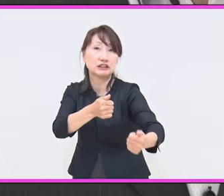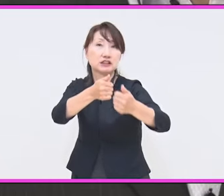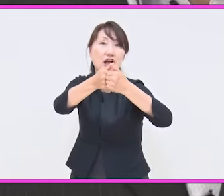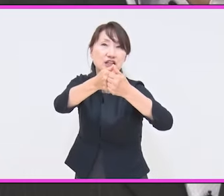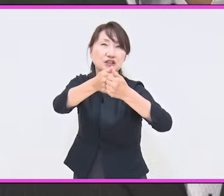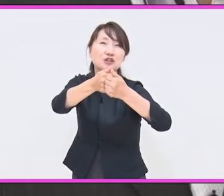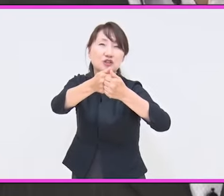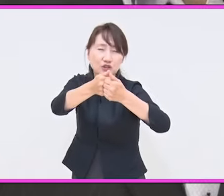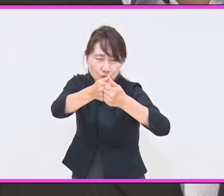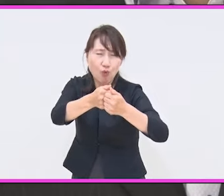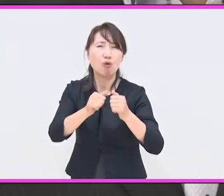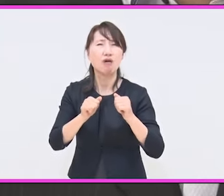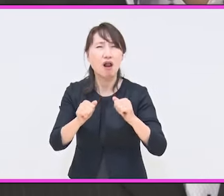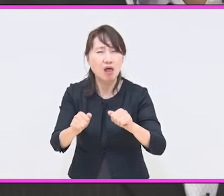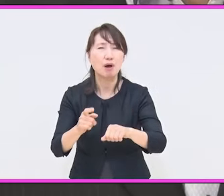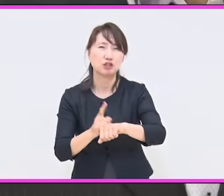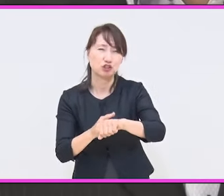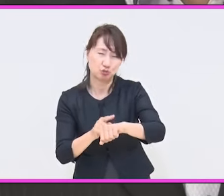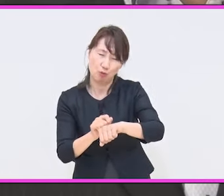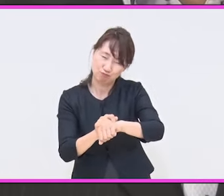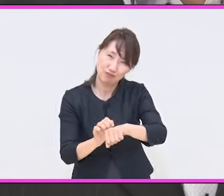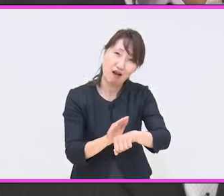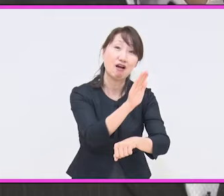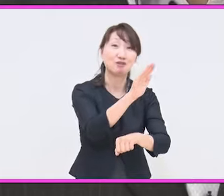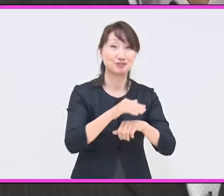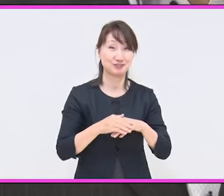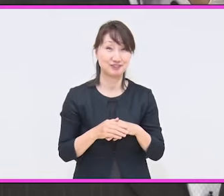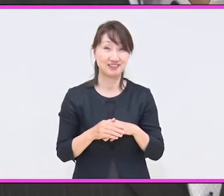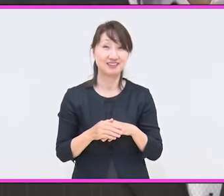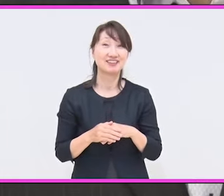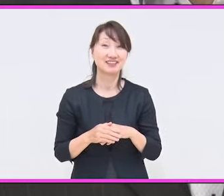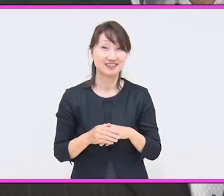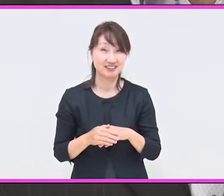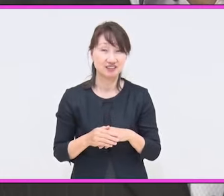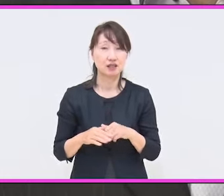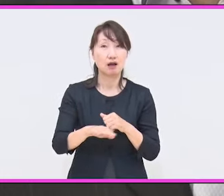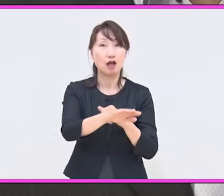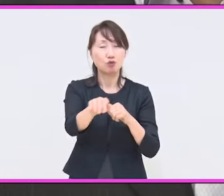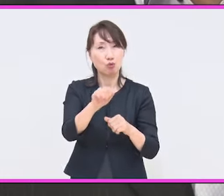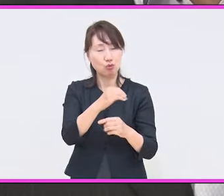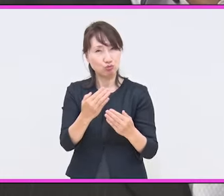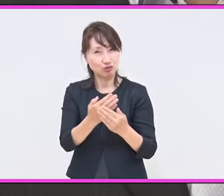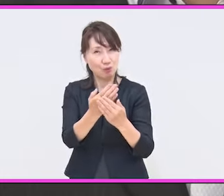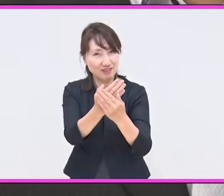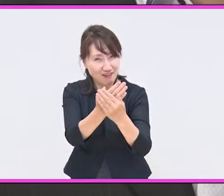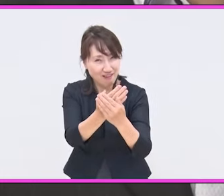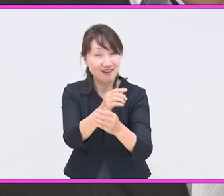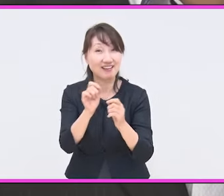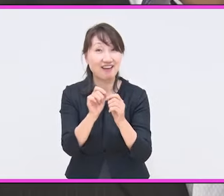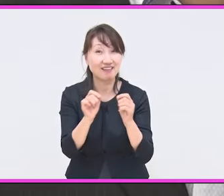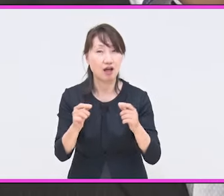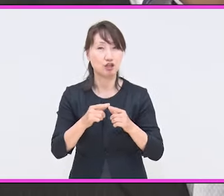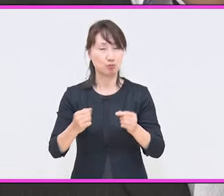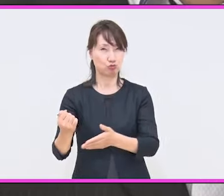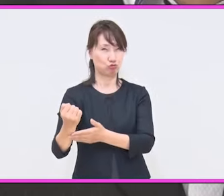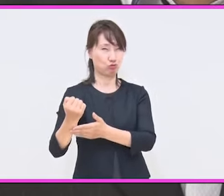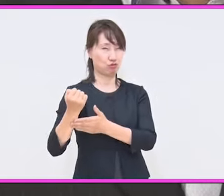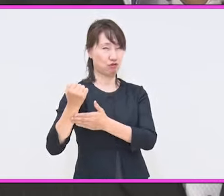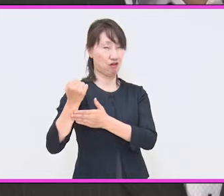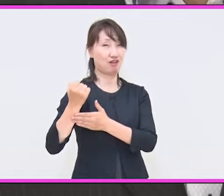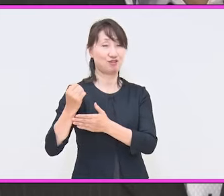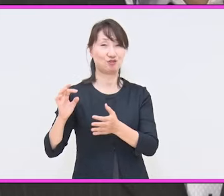ってなんぼっていうところがあるんで、やっぱりその環境が良くなってきたことが日本が強くなったことにもな